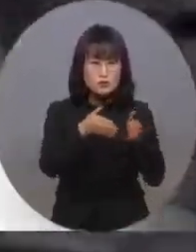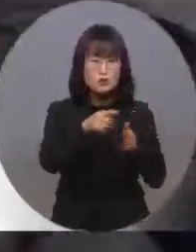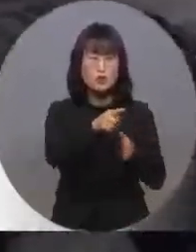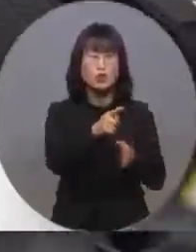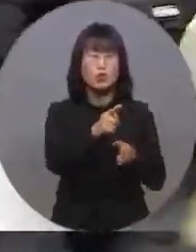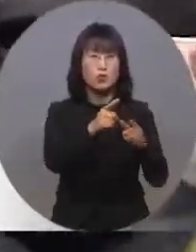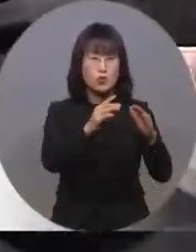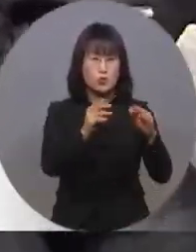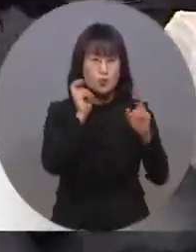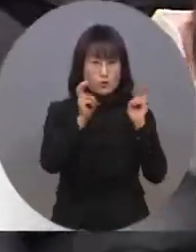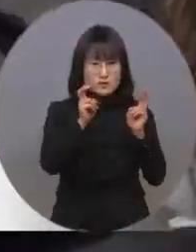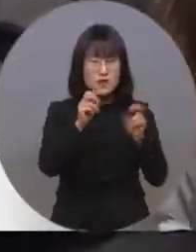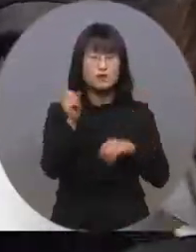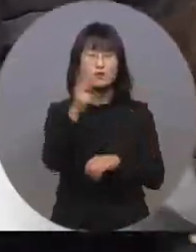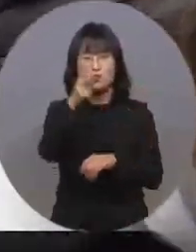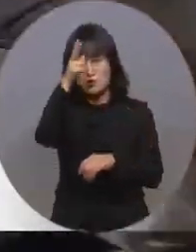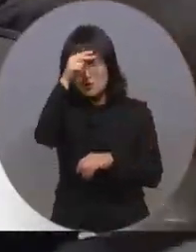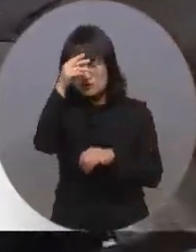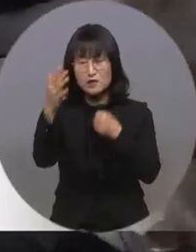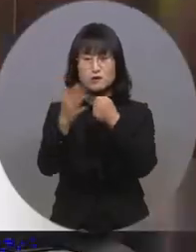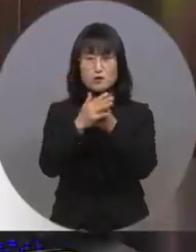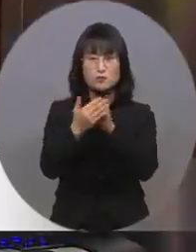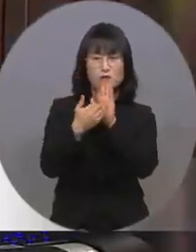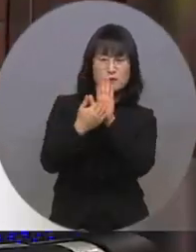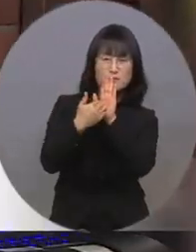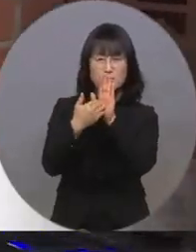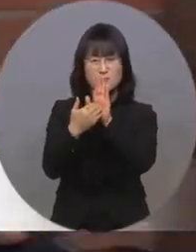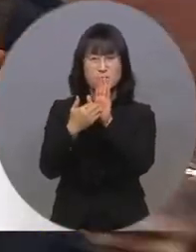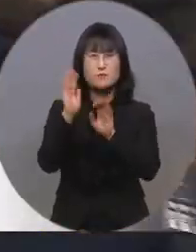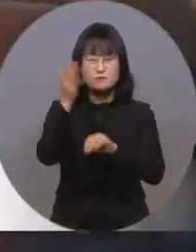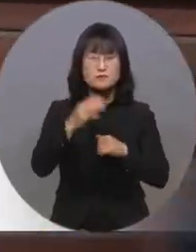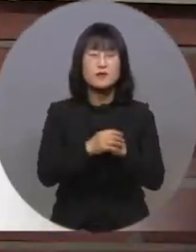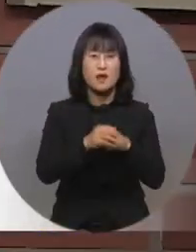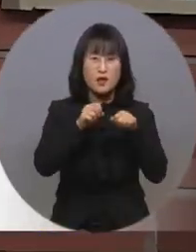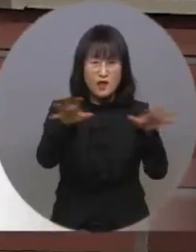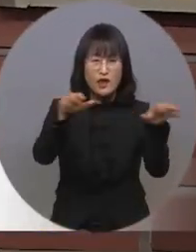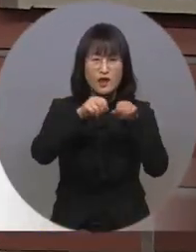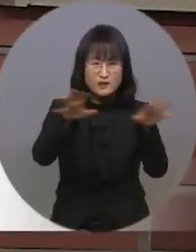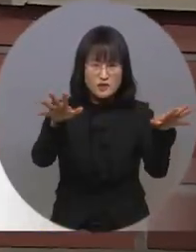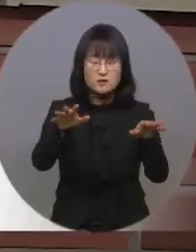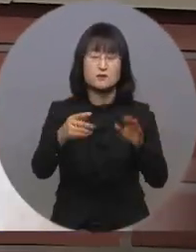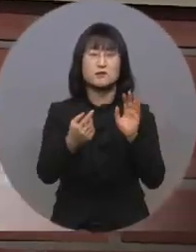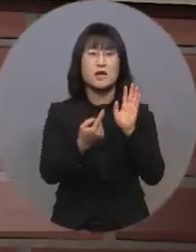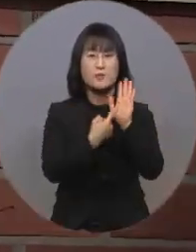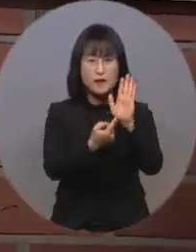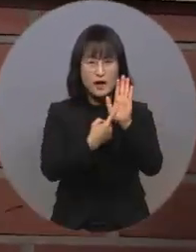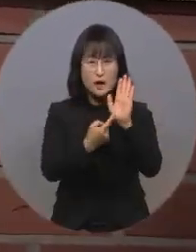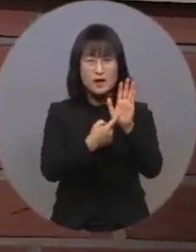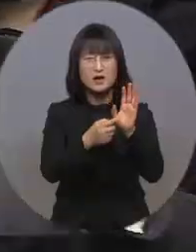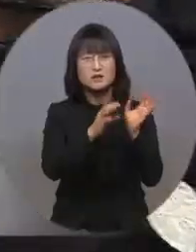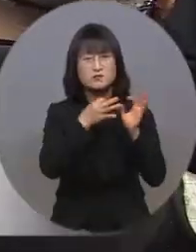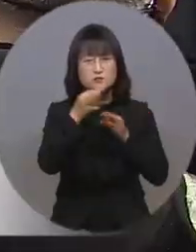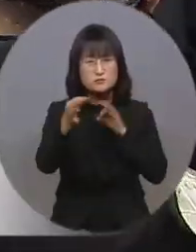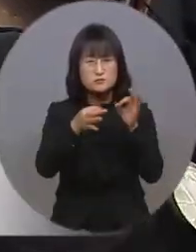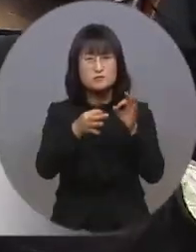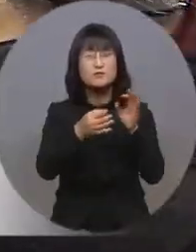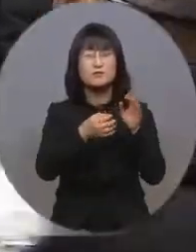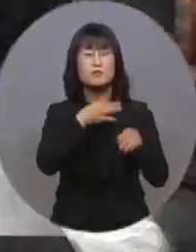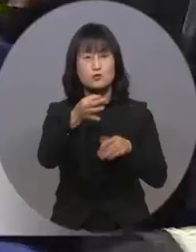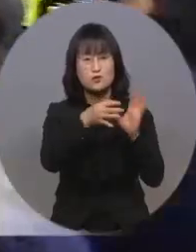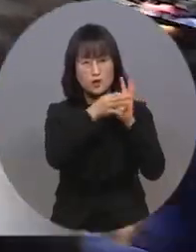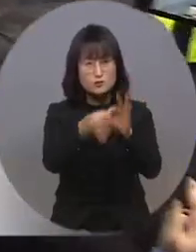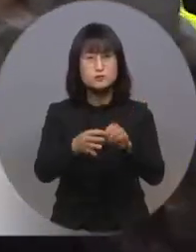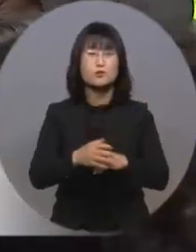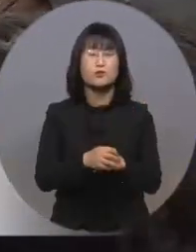지하철 행동을 저지당했습니다. 현장에서는 시위를 해산하라는 안내 방송이 계속해서 이어졌습니다. 평화적인